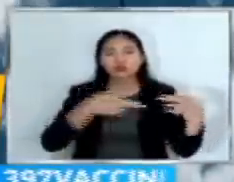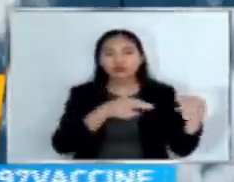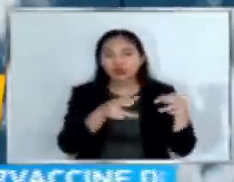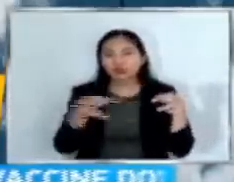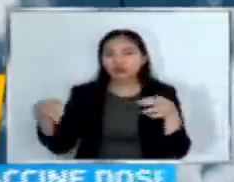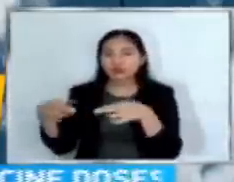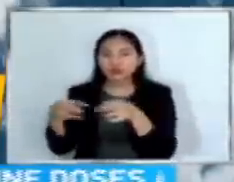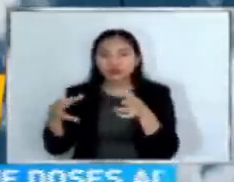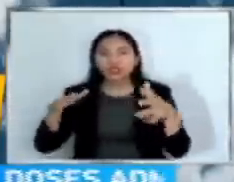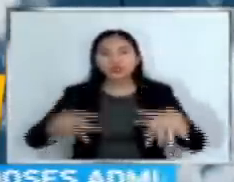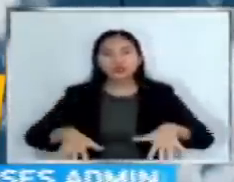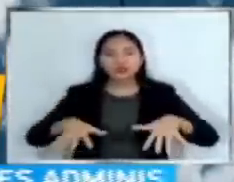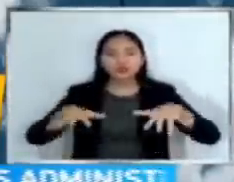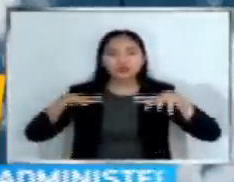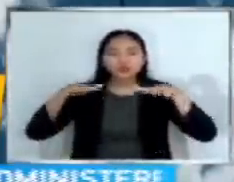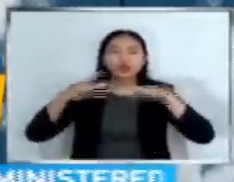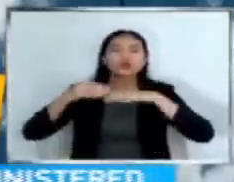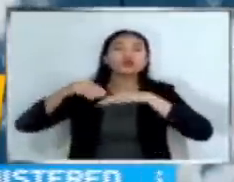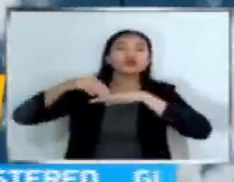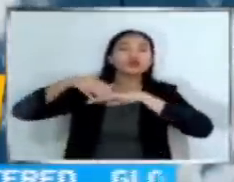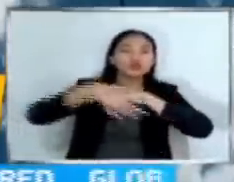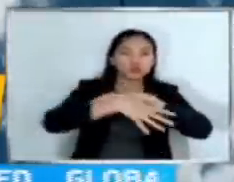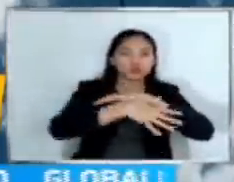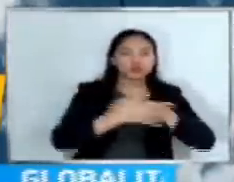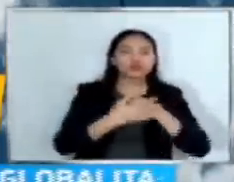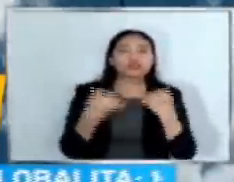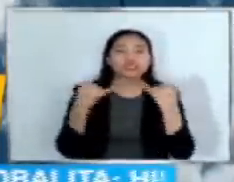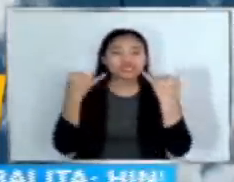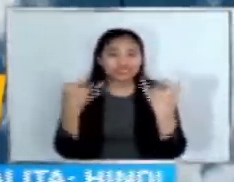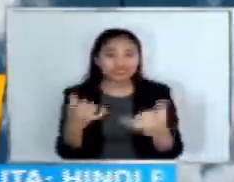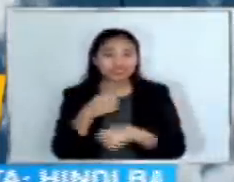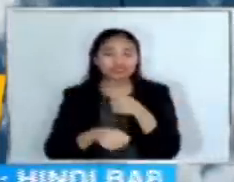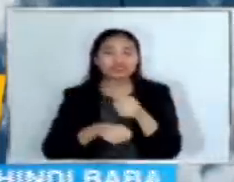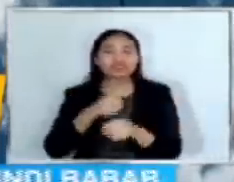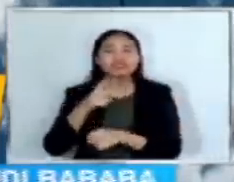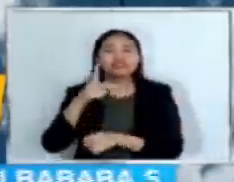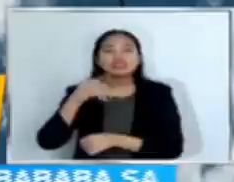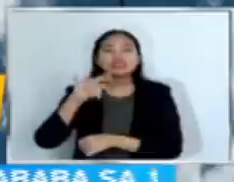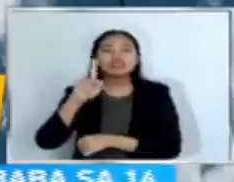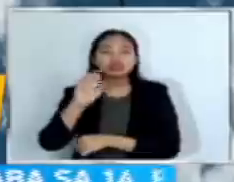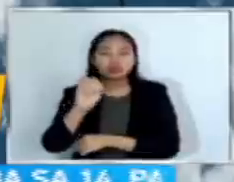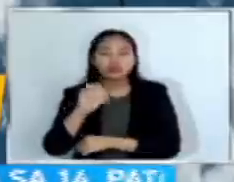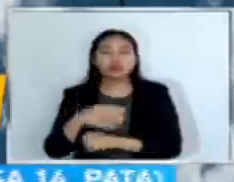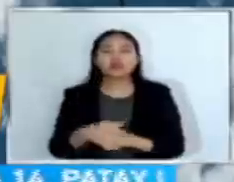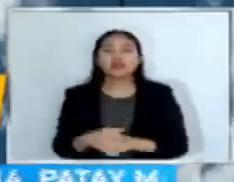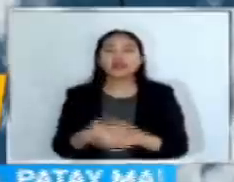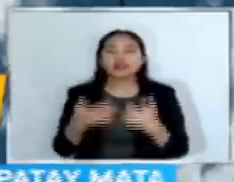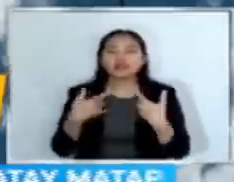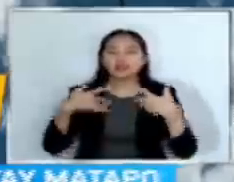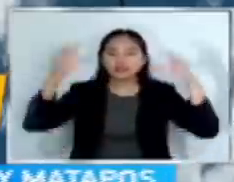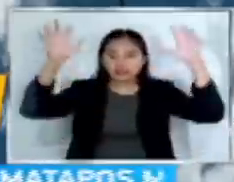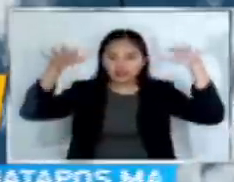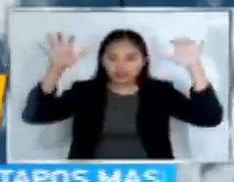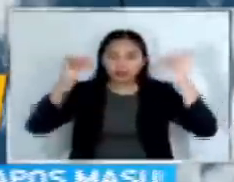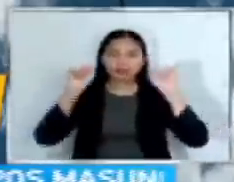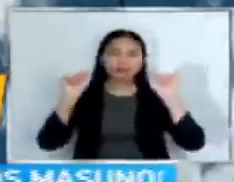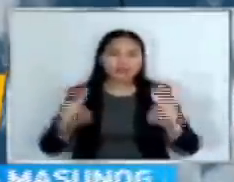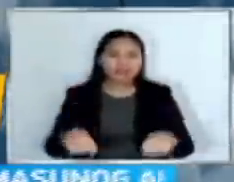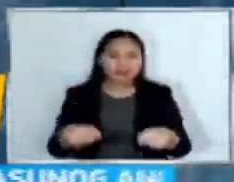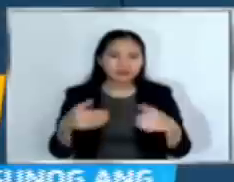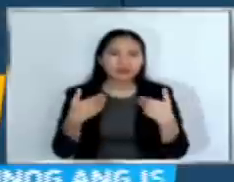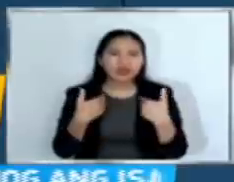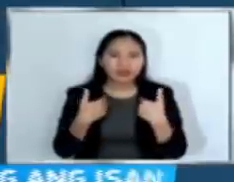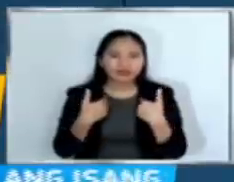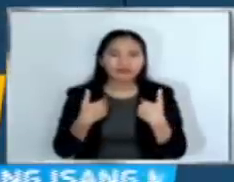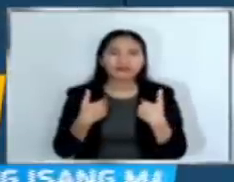And sa pagdating ng bagyong si Kiko, gaya nga ng binanggit natin kanina, yung mga pag-ulan po ay pwede talagang magdulot ng mga malawakang